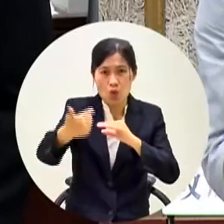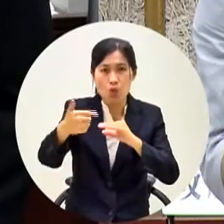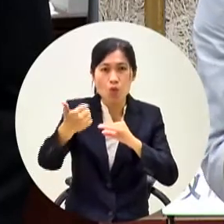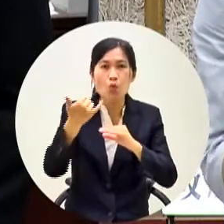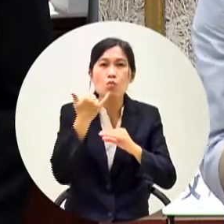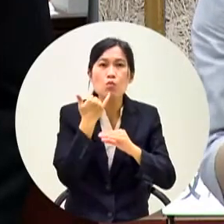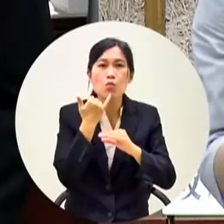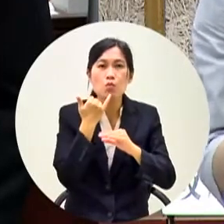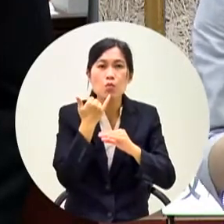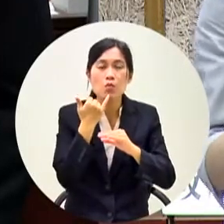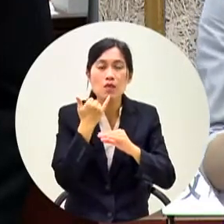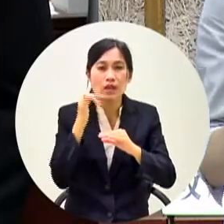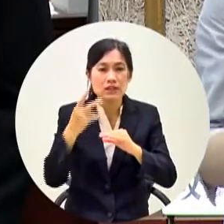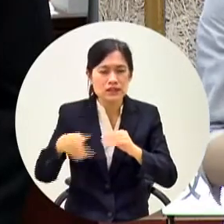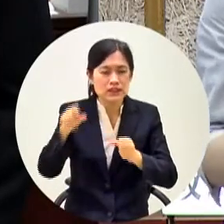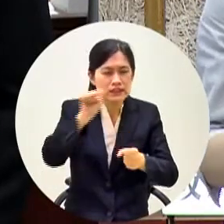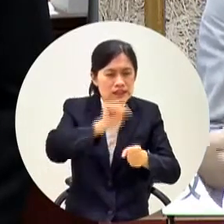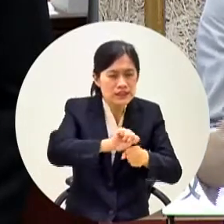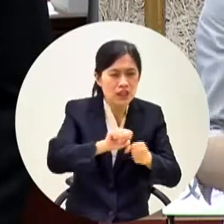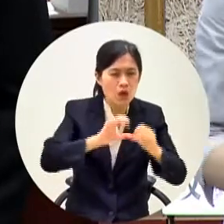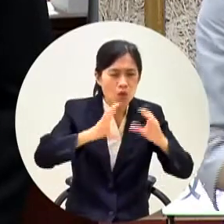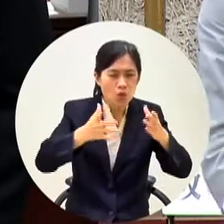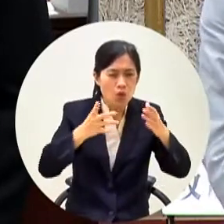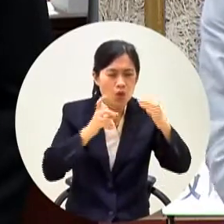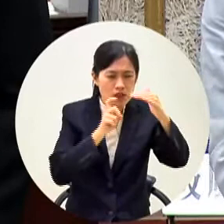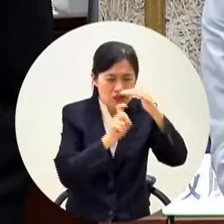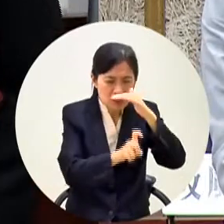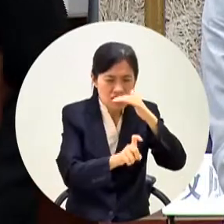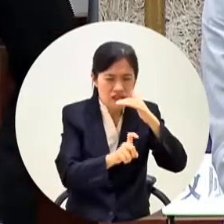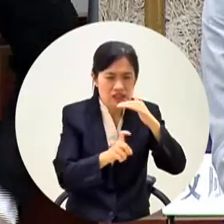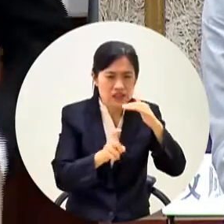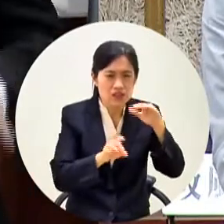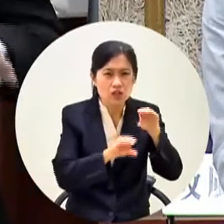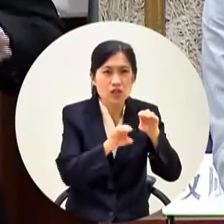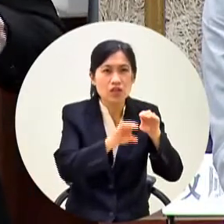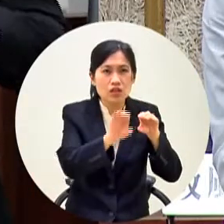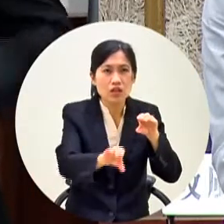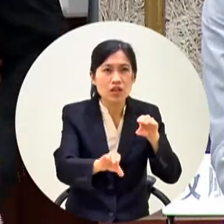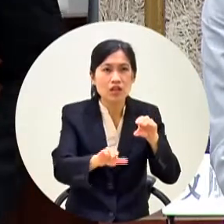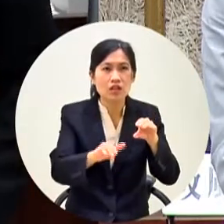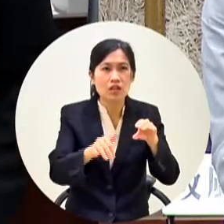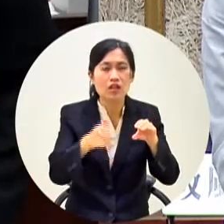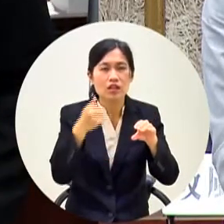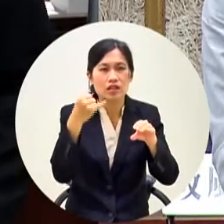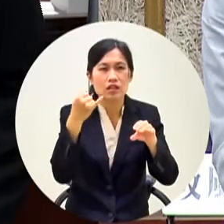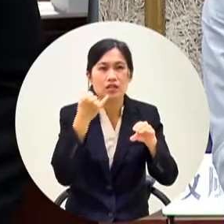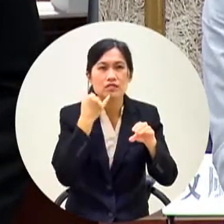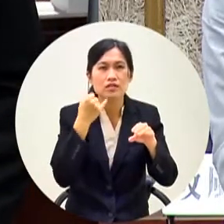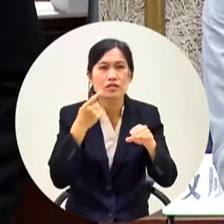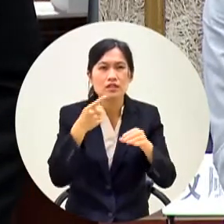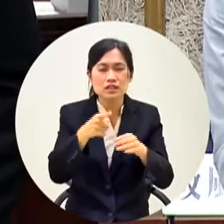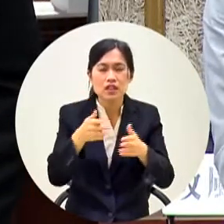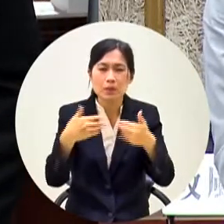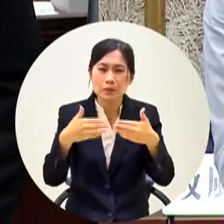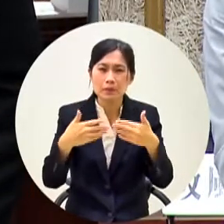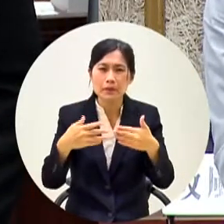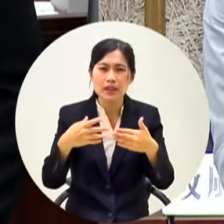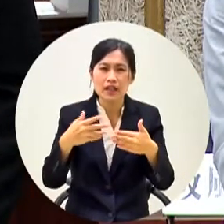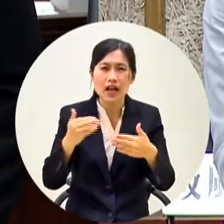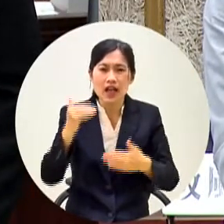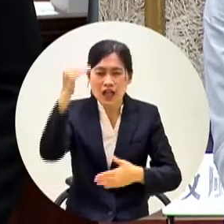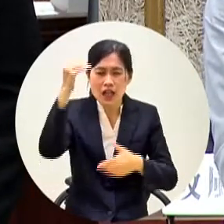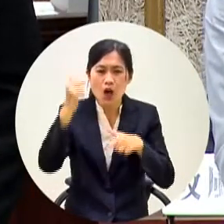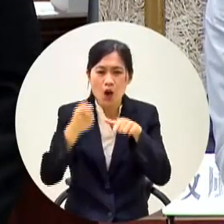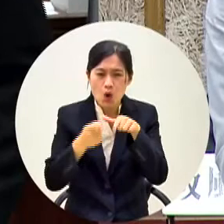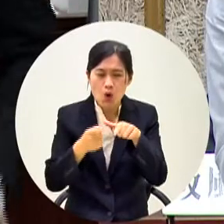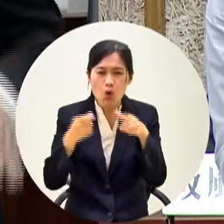还要再增设一个国史的交流道部分，我们会来做一些研究。 哦，你是民会东安的高公子哦，啊，是来回看看